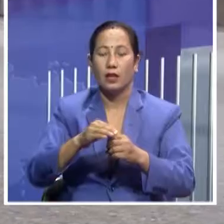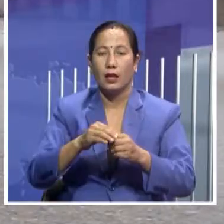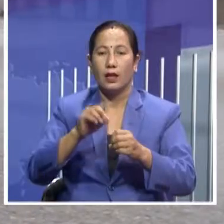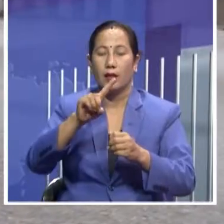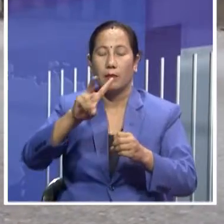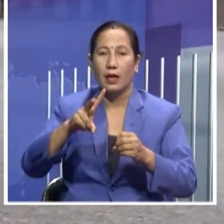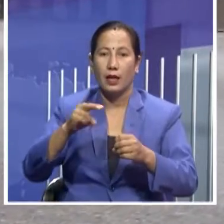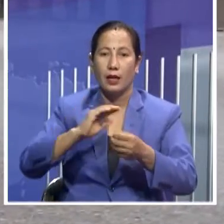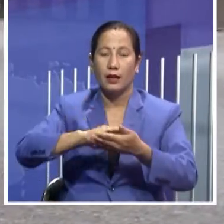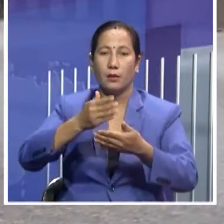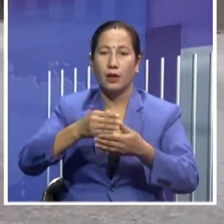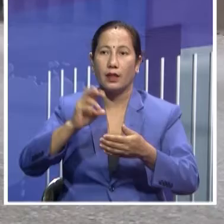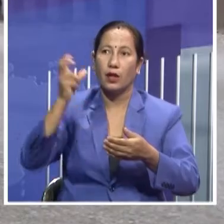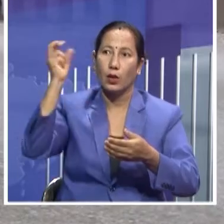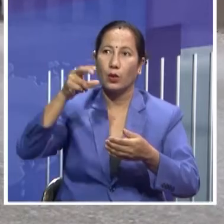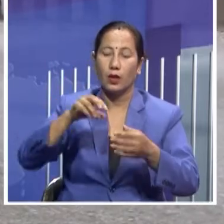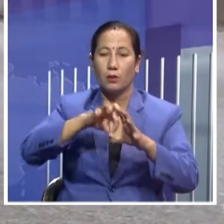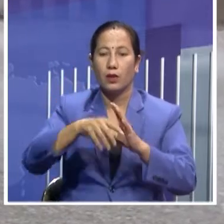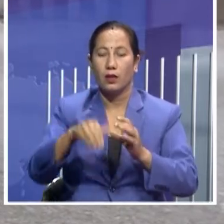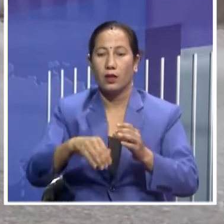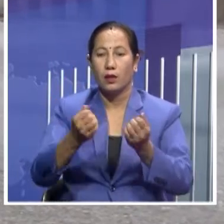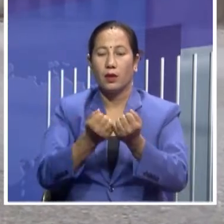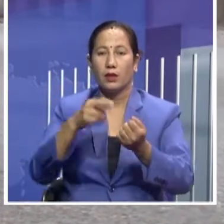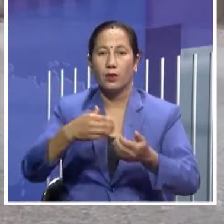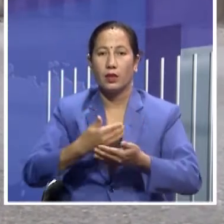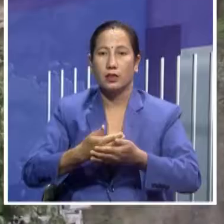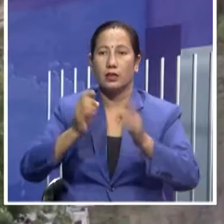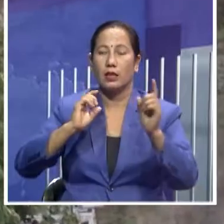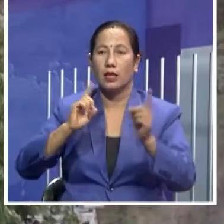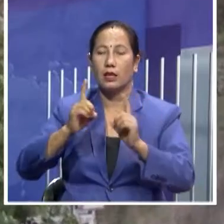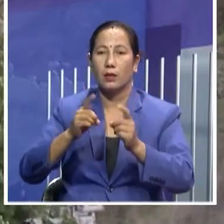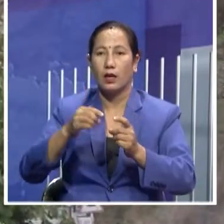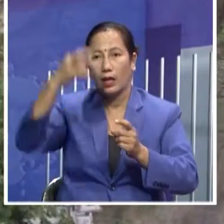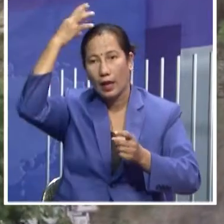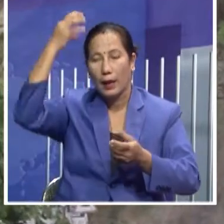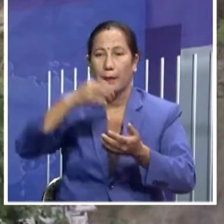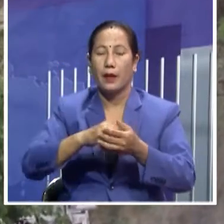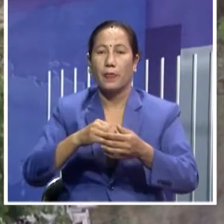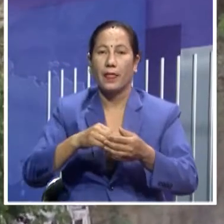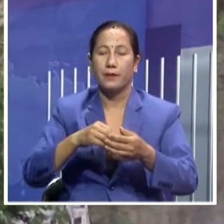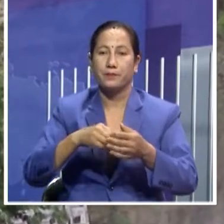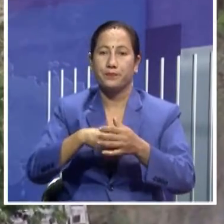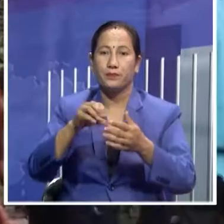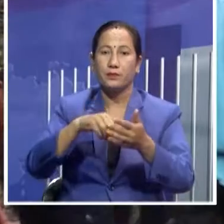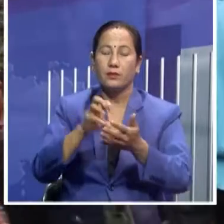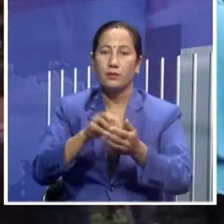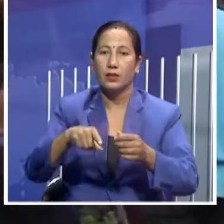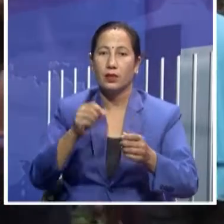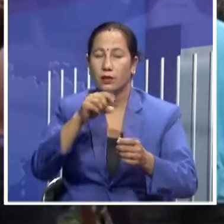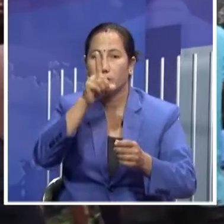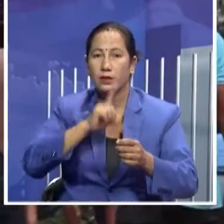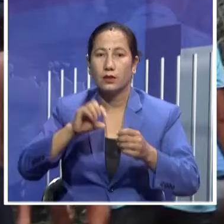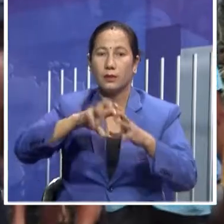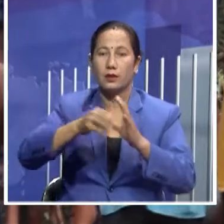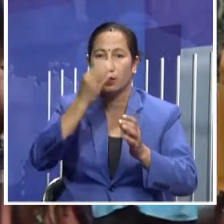महिना ढुङ्गासहितको पहिरो खसेर अवरुद्ध हुने सिद्धार्थ राजमार्गको पाल्पा बुटवल सडक खण्डमा यो वर्ष पनि पहिरोका